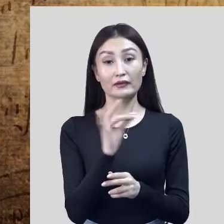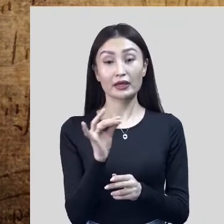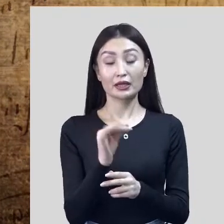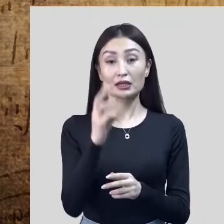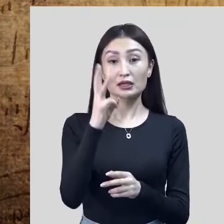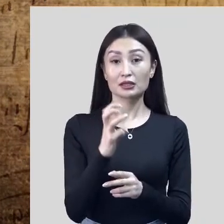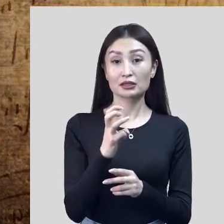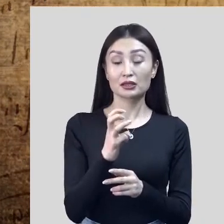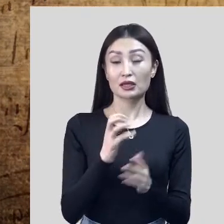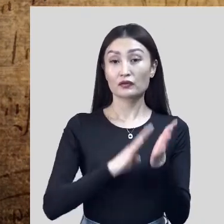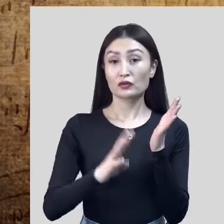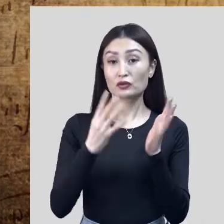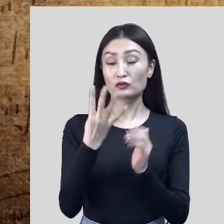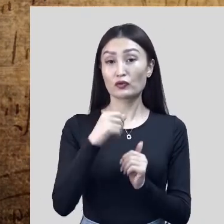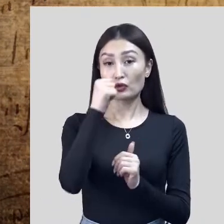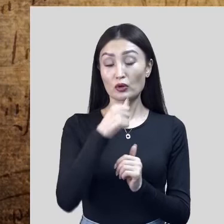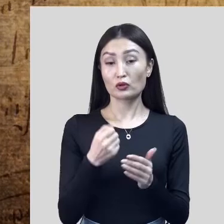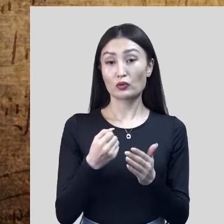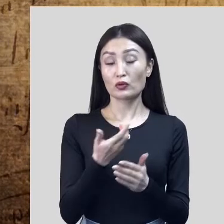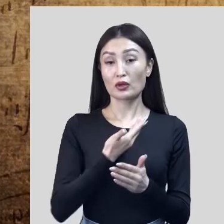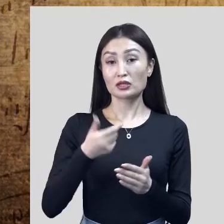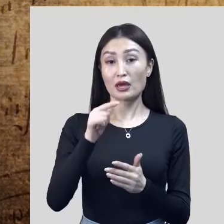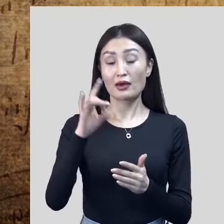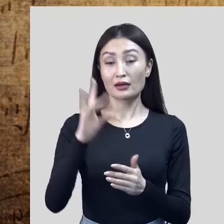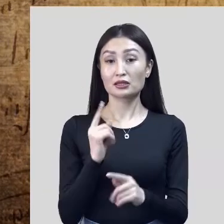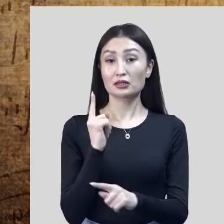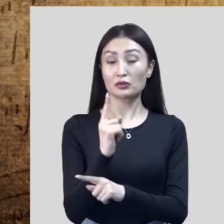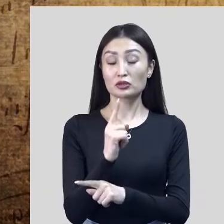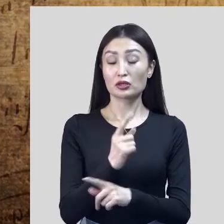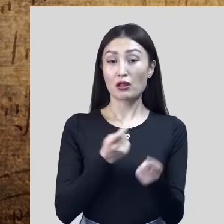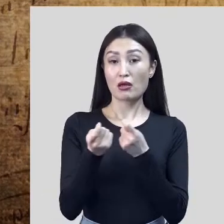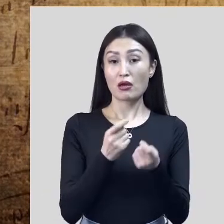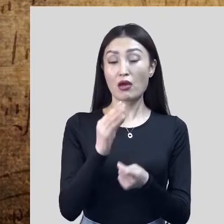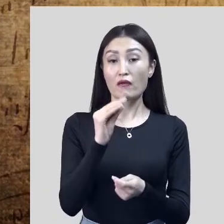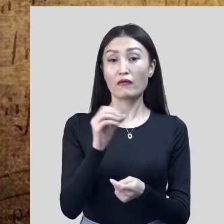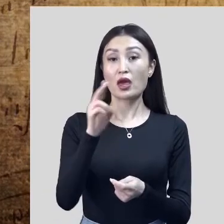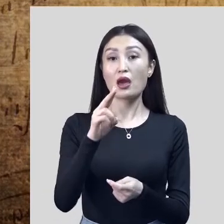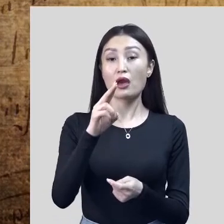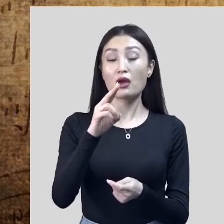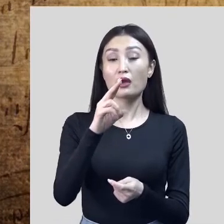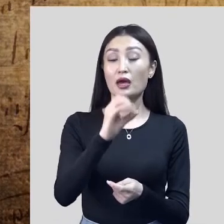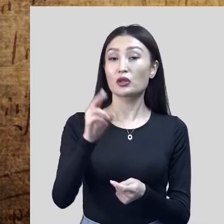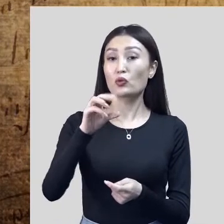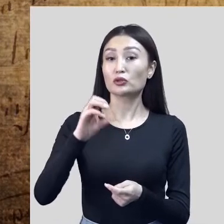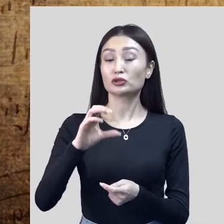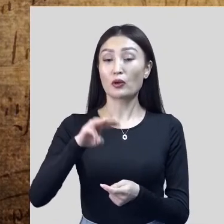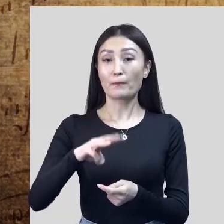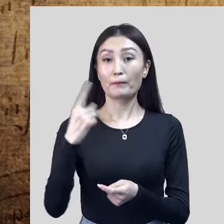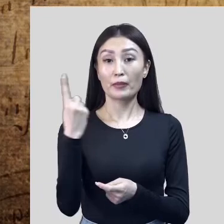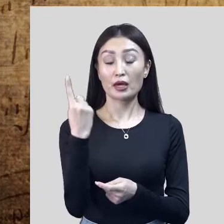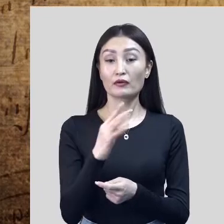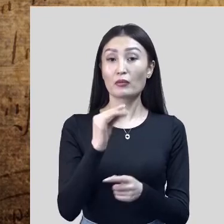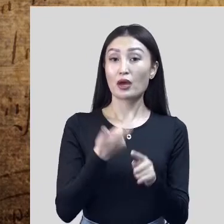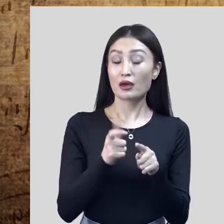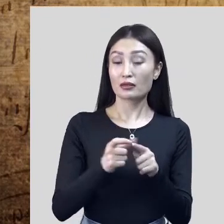в 394 году нашей эры они были запрещены императором Феодосием I. Но с 1896 года